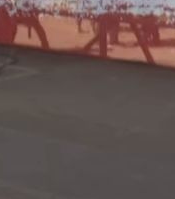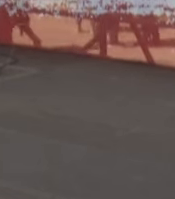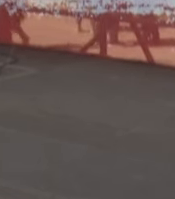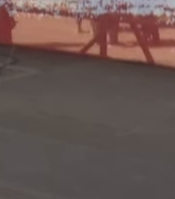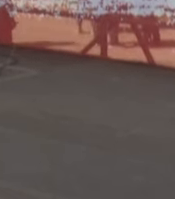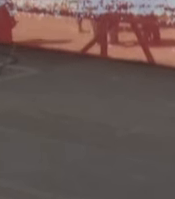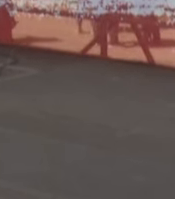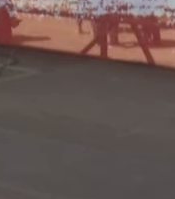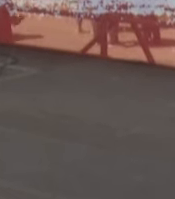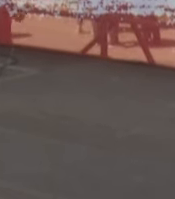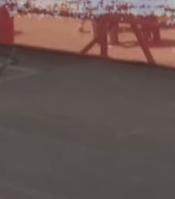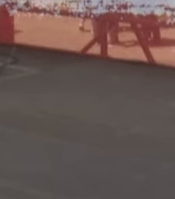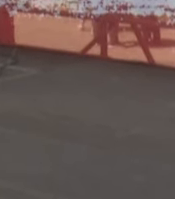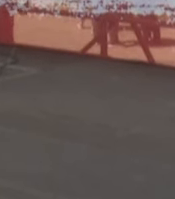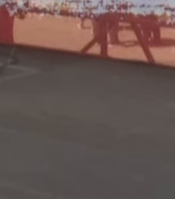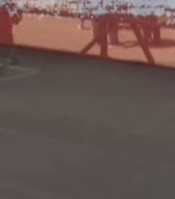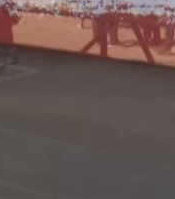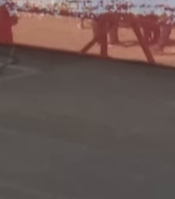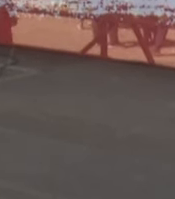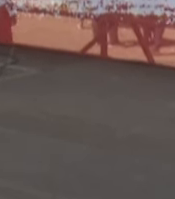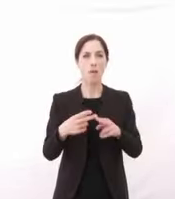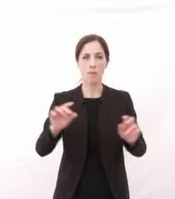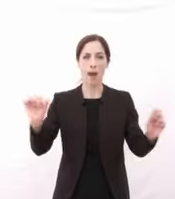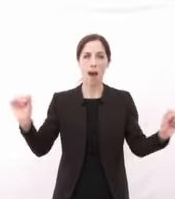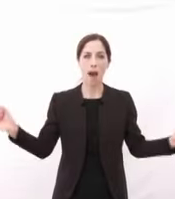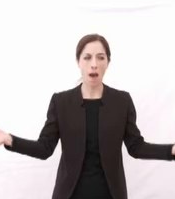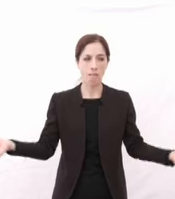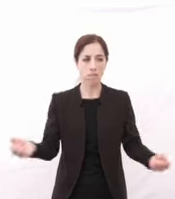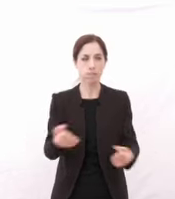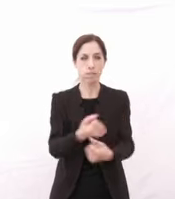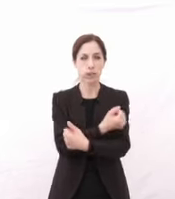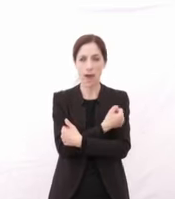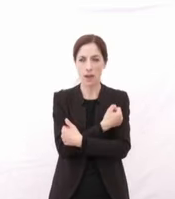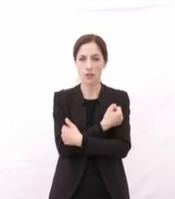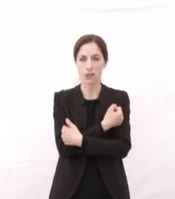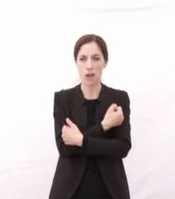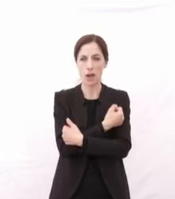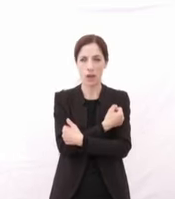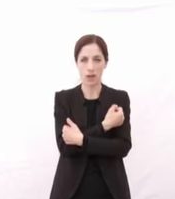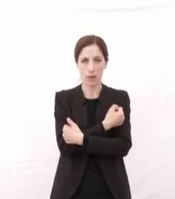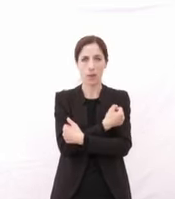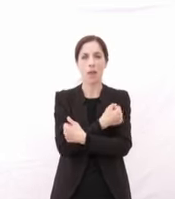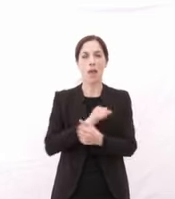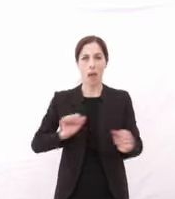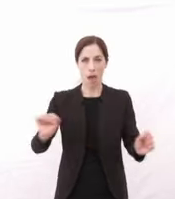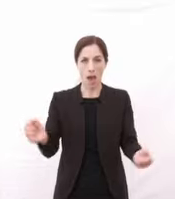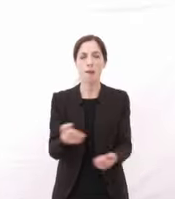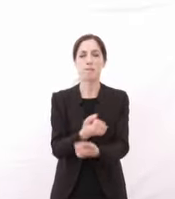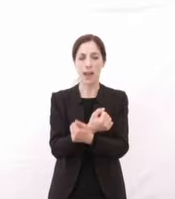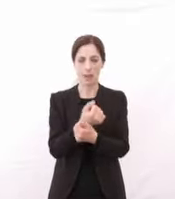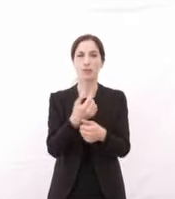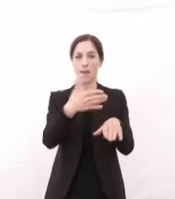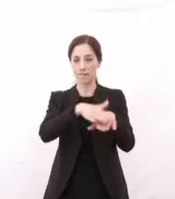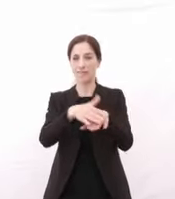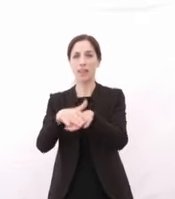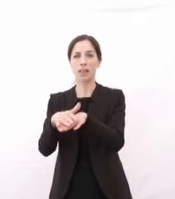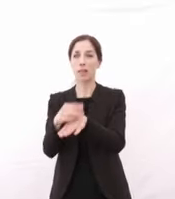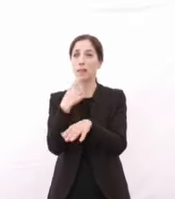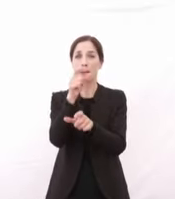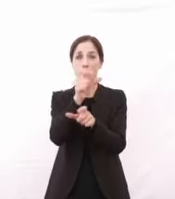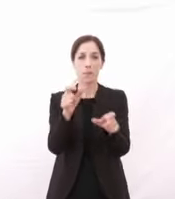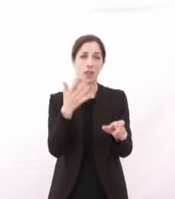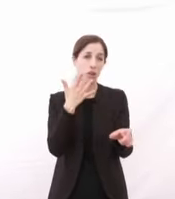Buongiorno, Roma vi abbraccia, abbraccia i familiari delle vittime innocenti della mafia.